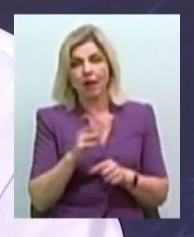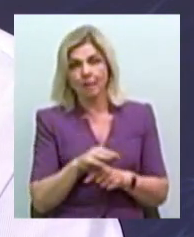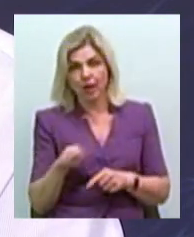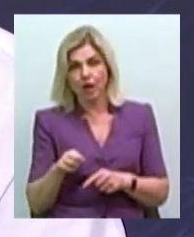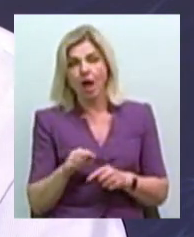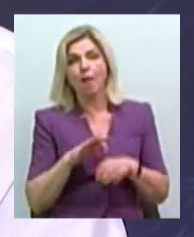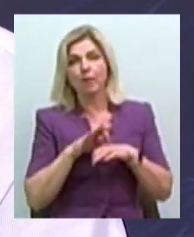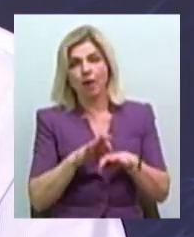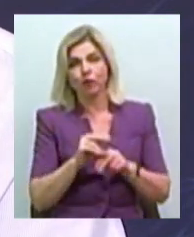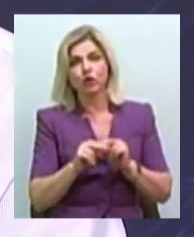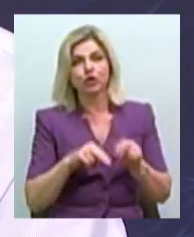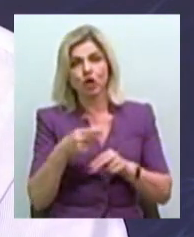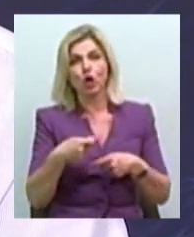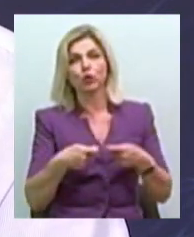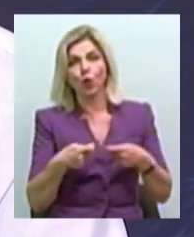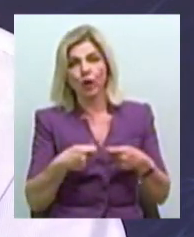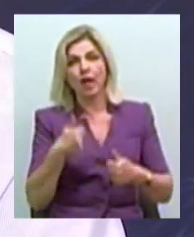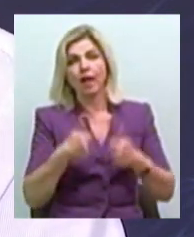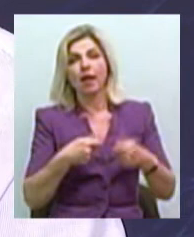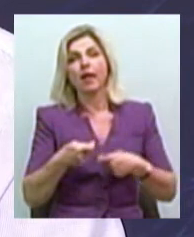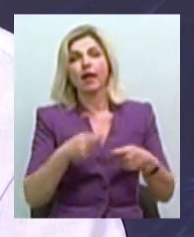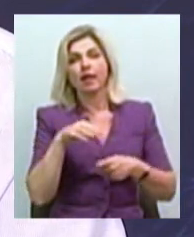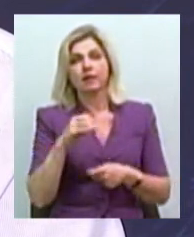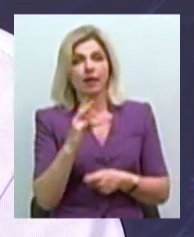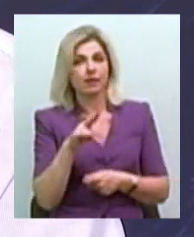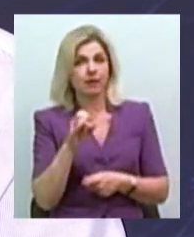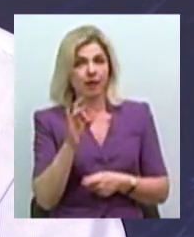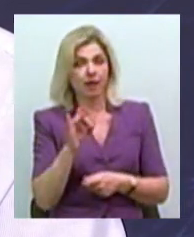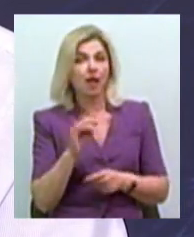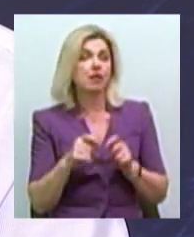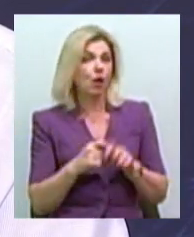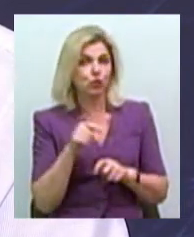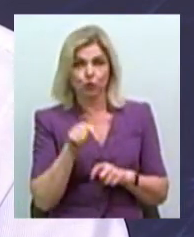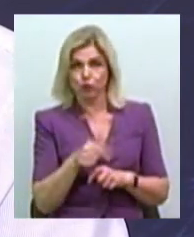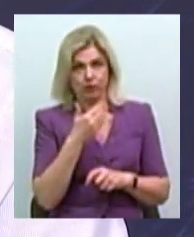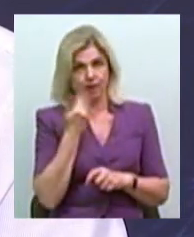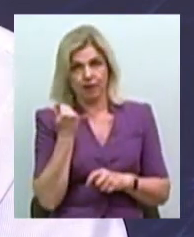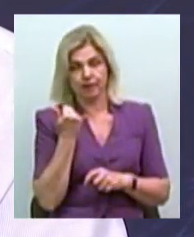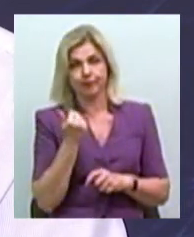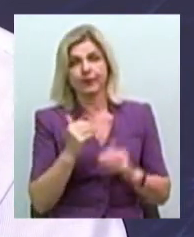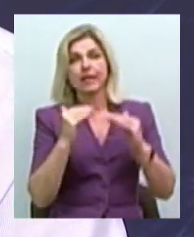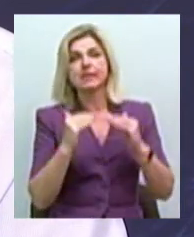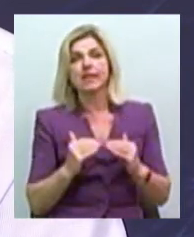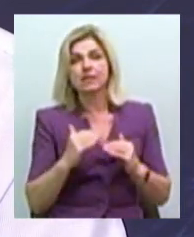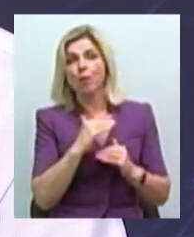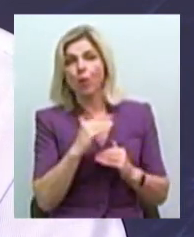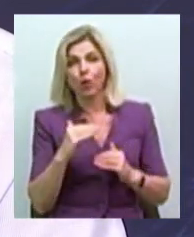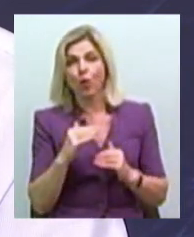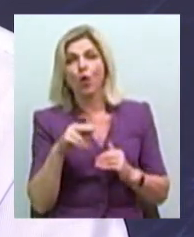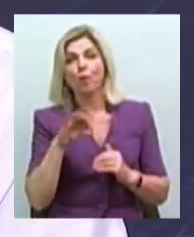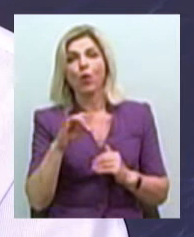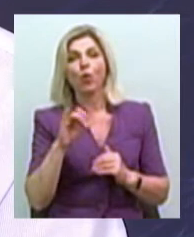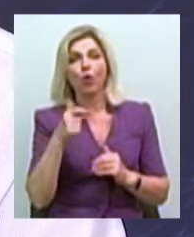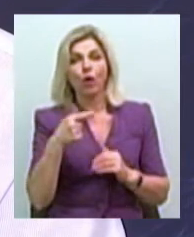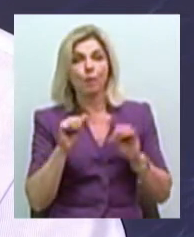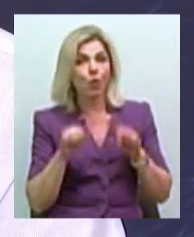как положено, через тендерные закупки, и я думаю, что нарушений в этом нет. Снизить порог? Можно снизить порог. Но, к